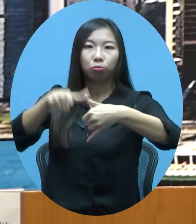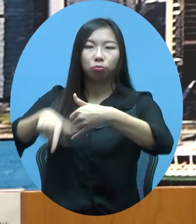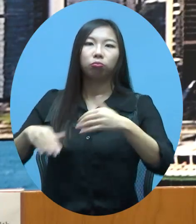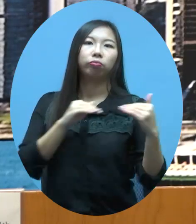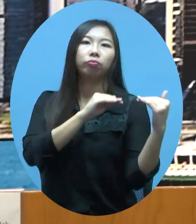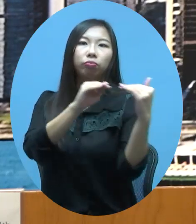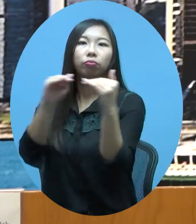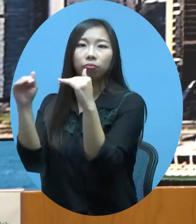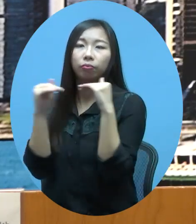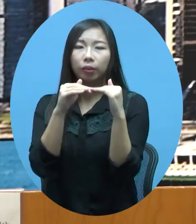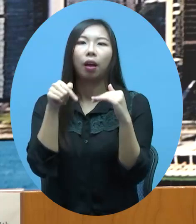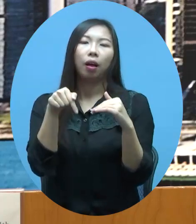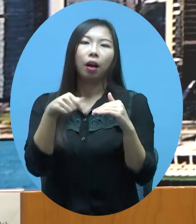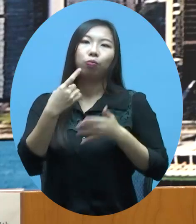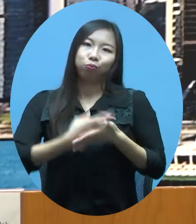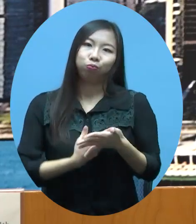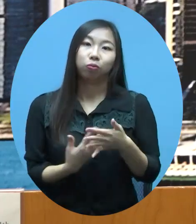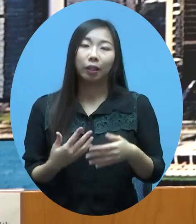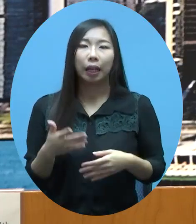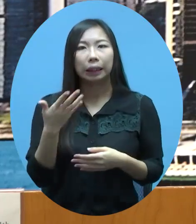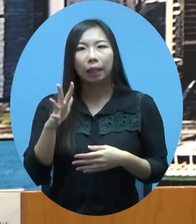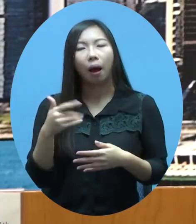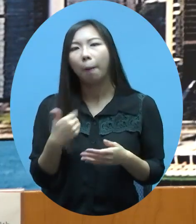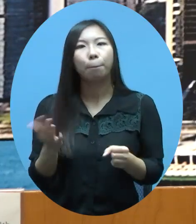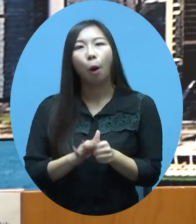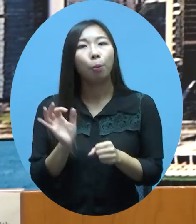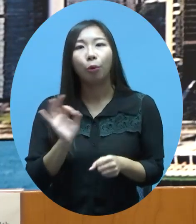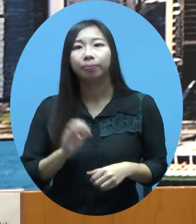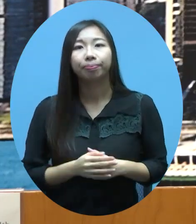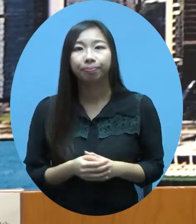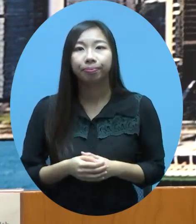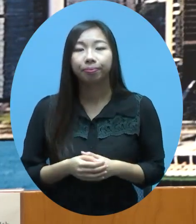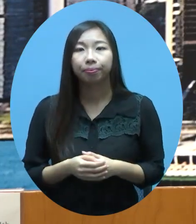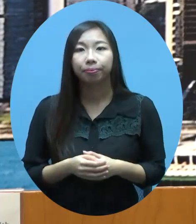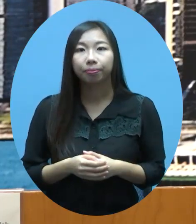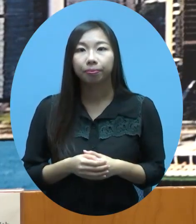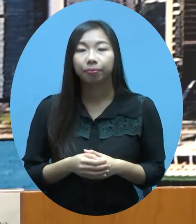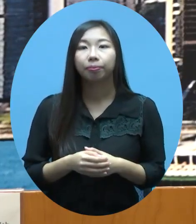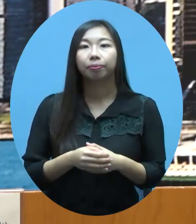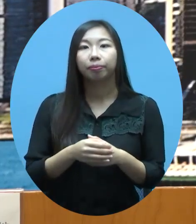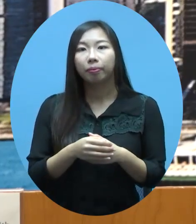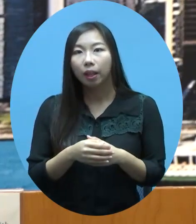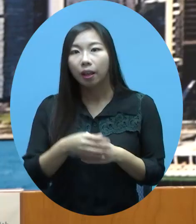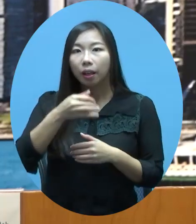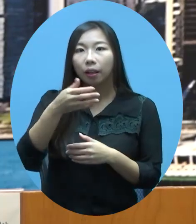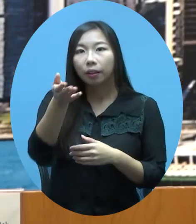我們的原則，其他我就真的沒有補充了。 下一位，那邊尾二個行